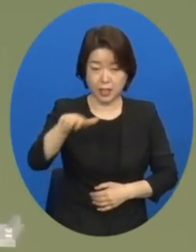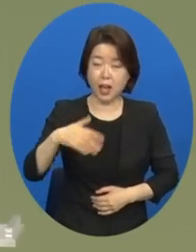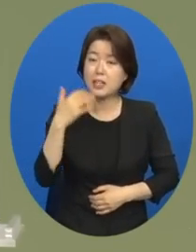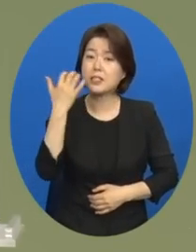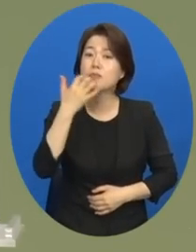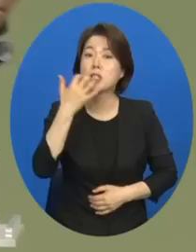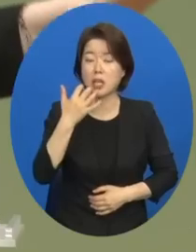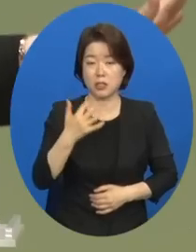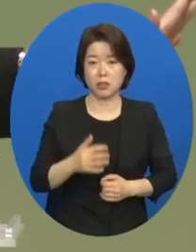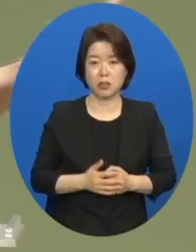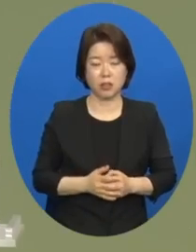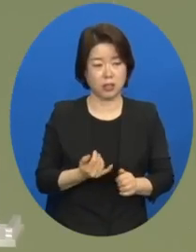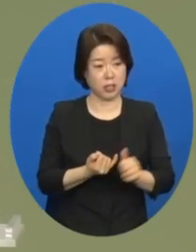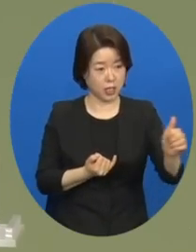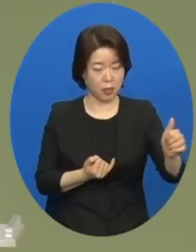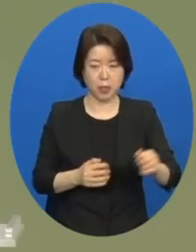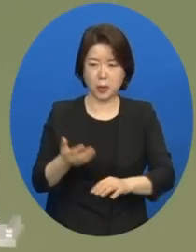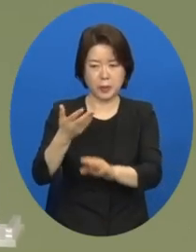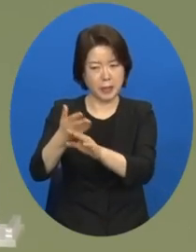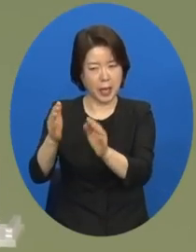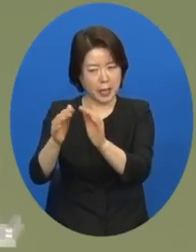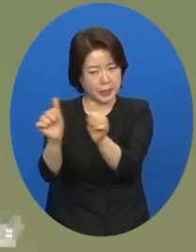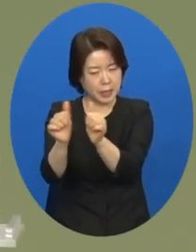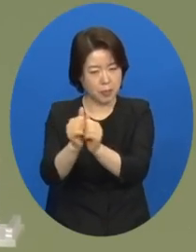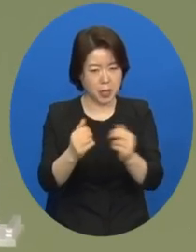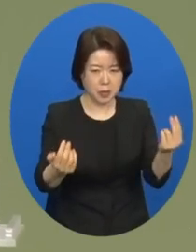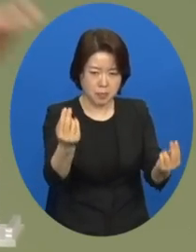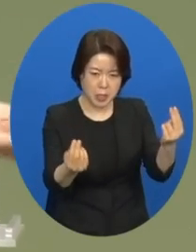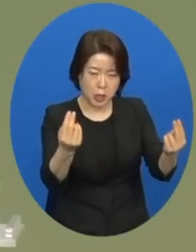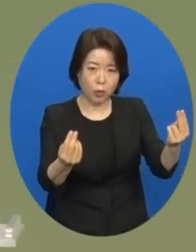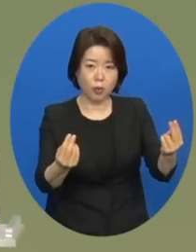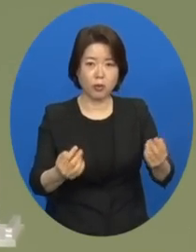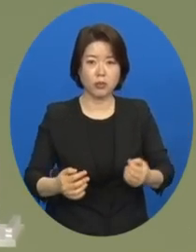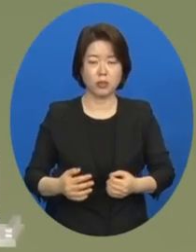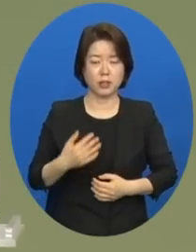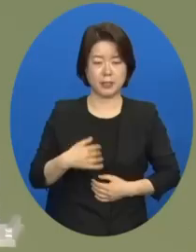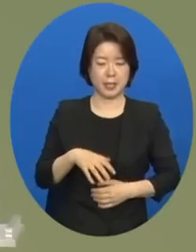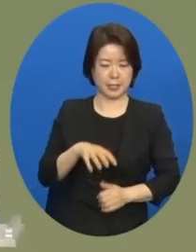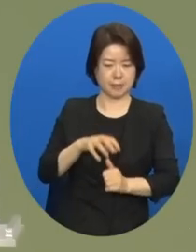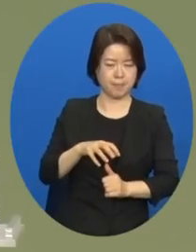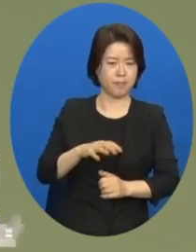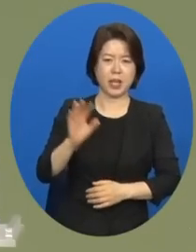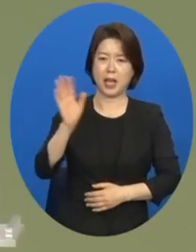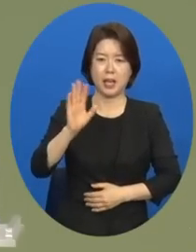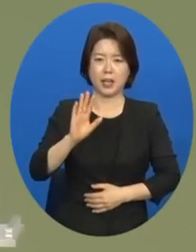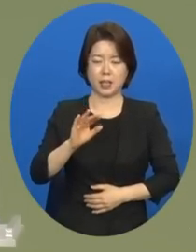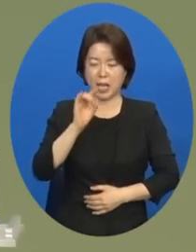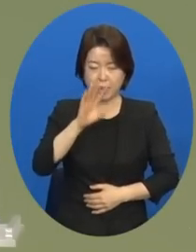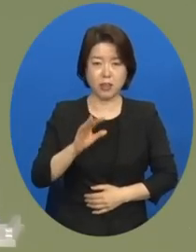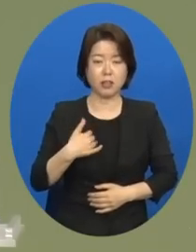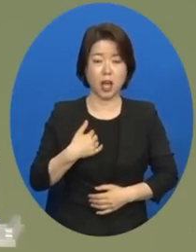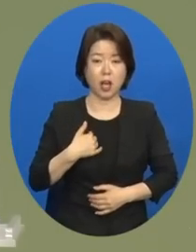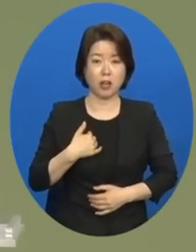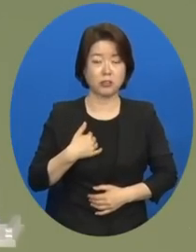우리 남편하고 딴 남자 편하고 비교를 하면서 내가 이렇게 묶여 있을 사람이 아닌데